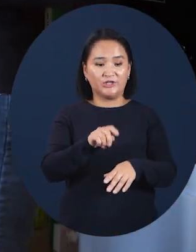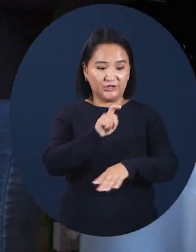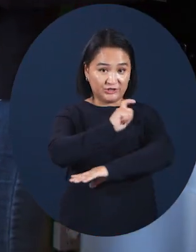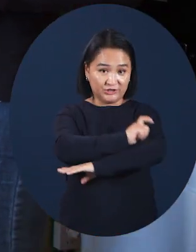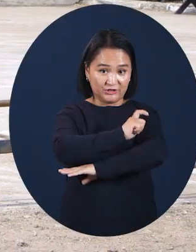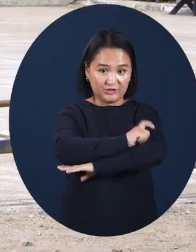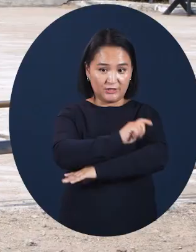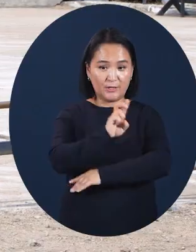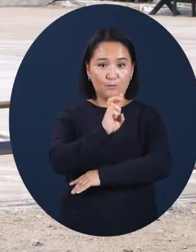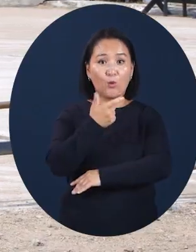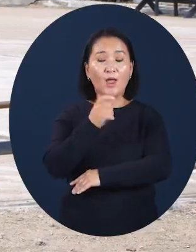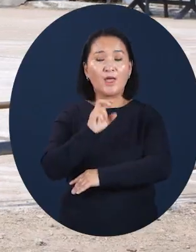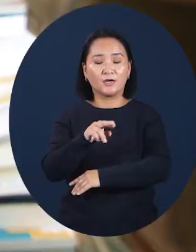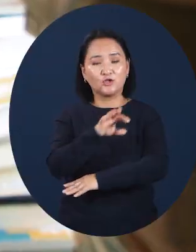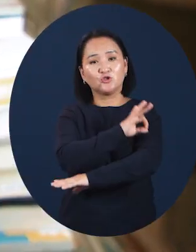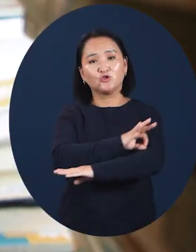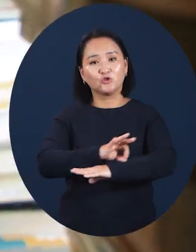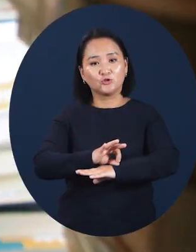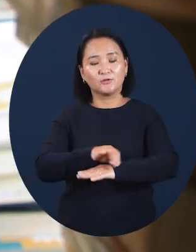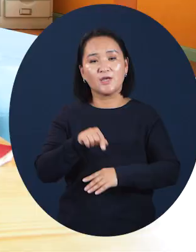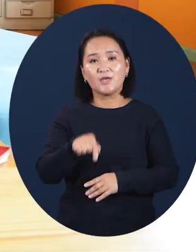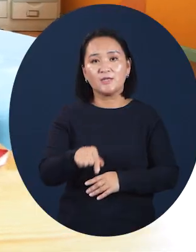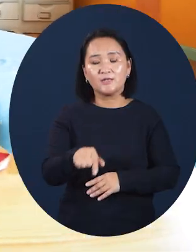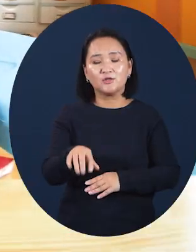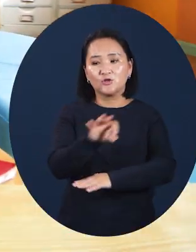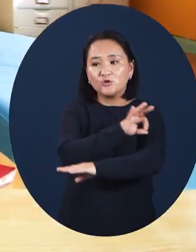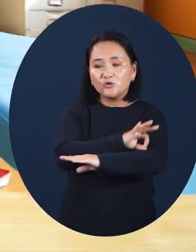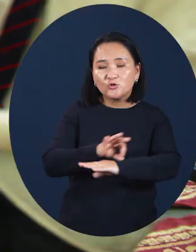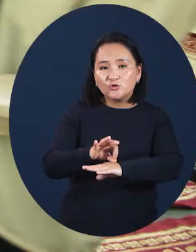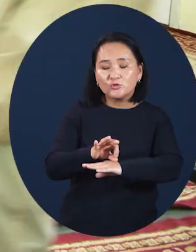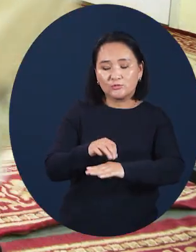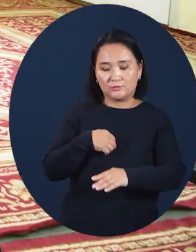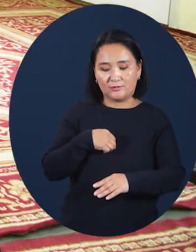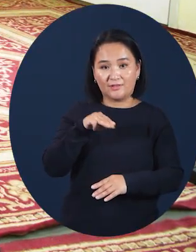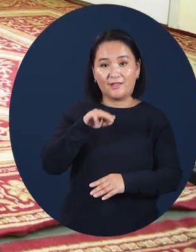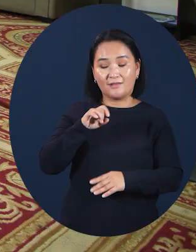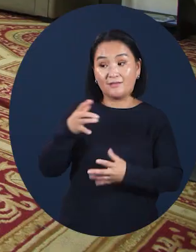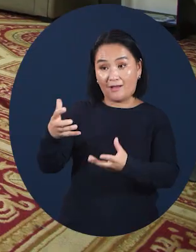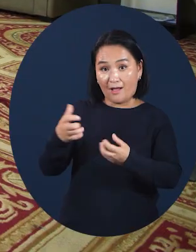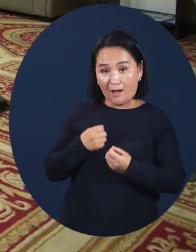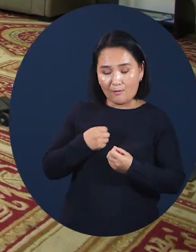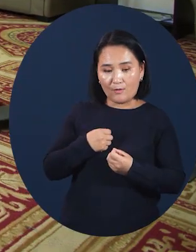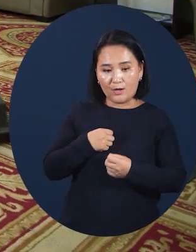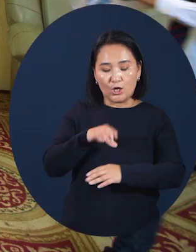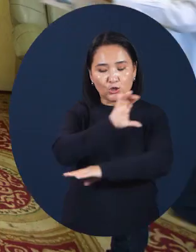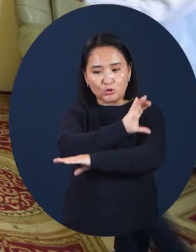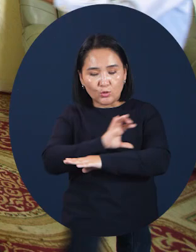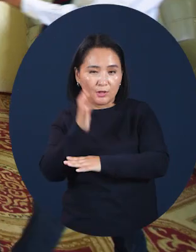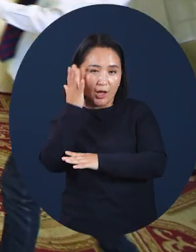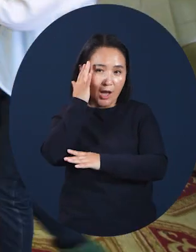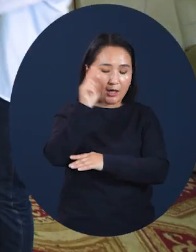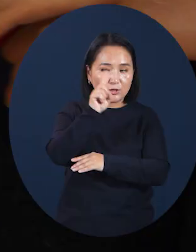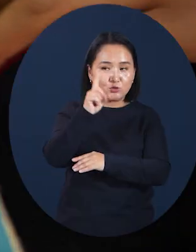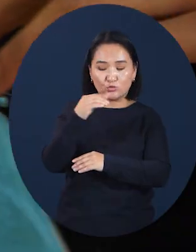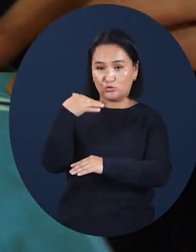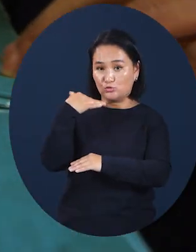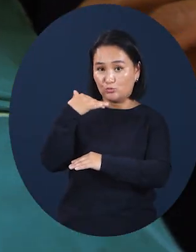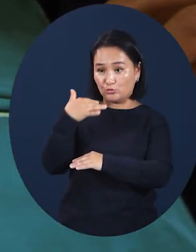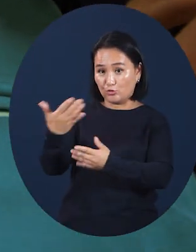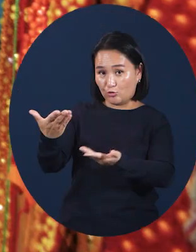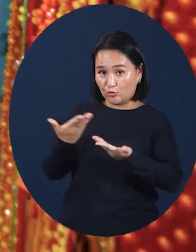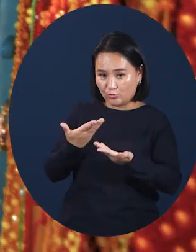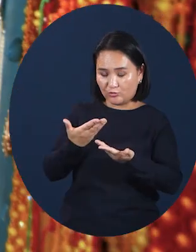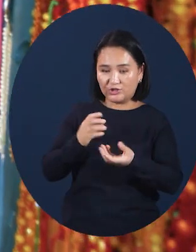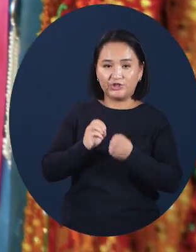төсөл. Эдгээр төслүүдийн хувьд тэтгэлэг авч сургалт арга зүйн зөвлөгөөгөөр сумандаа хэрэгжүүлж эхэлсэн